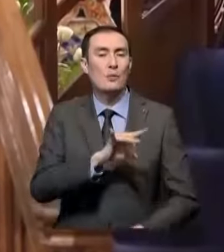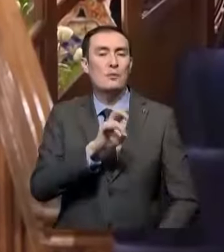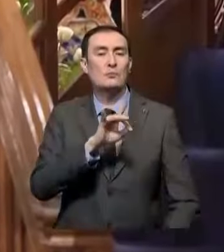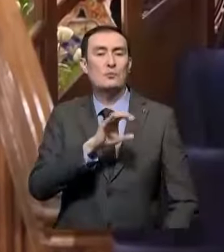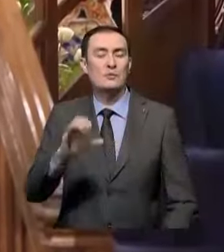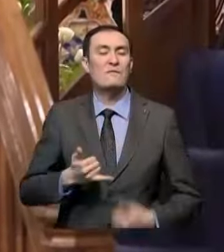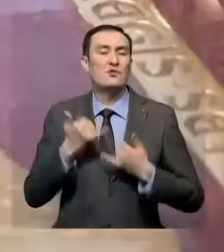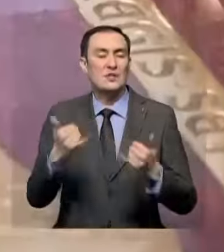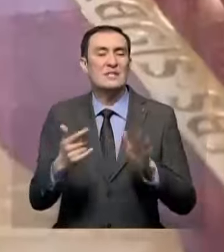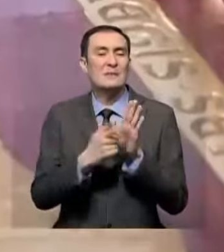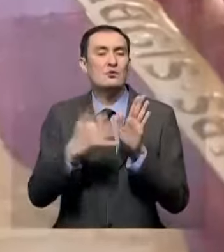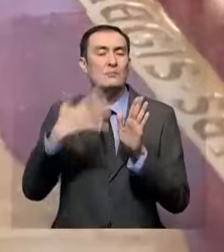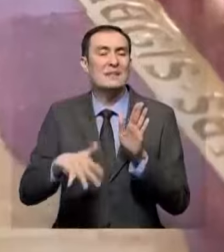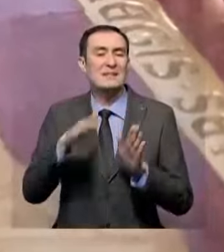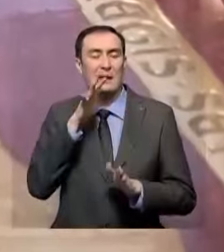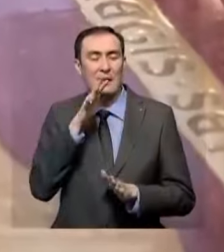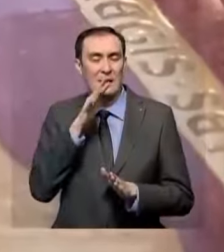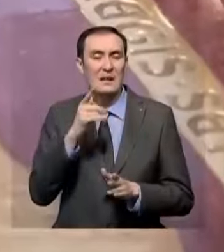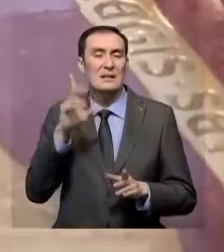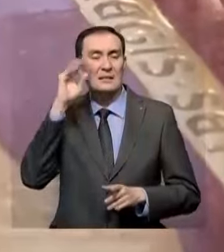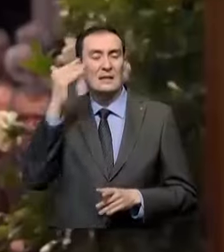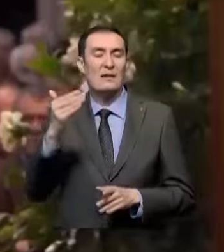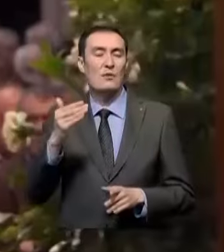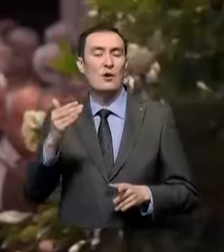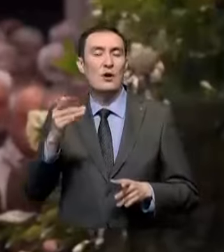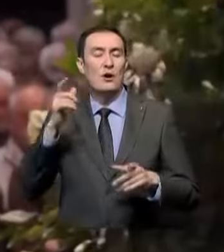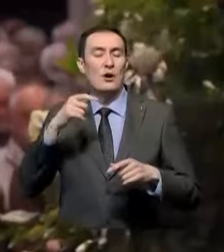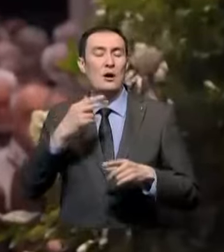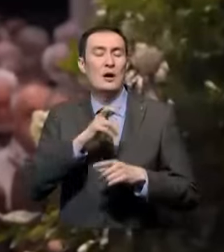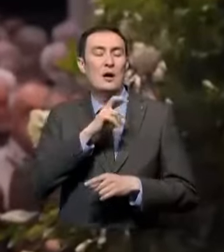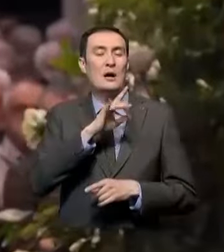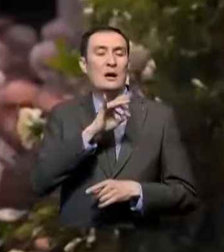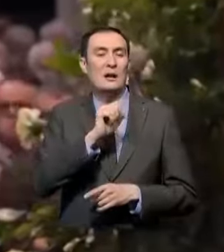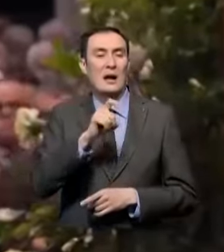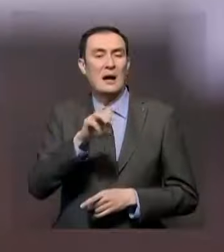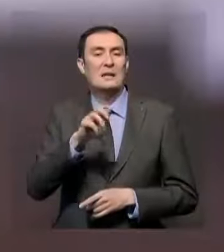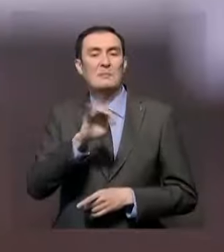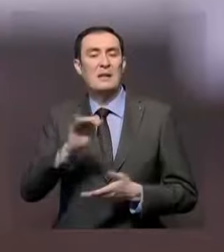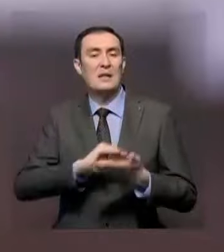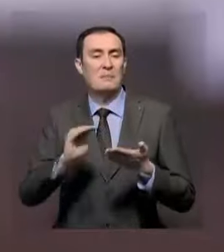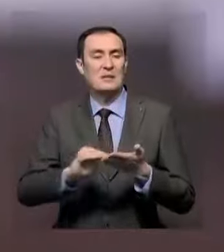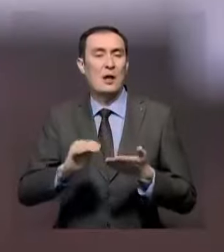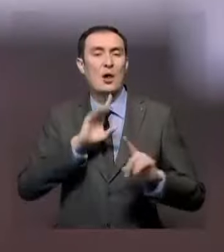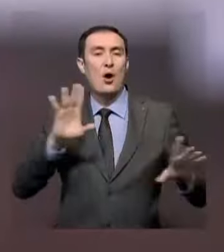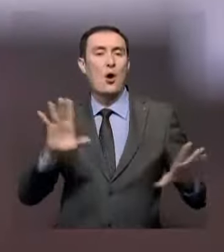В честь 750-летия со дня его рождения Рахат Би написал оперу.